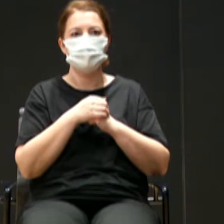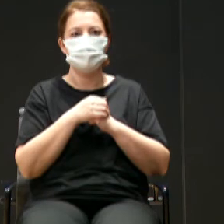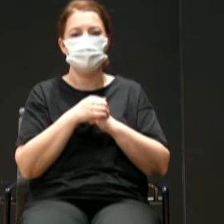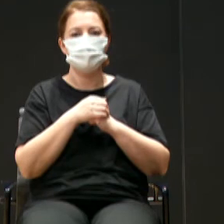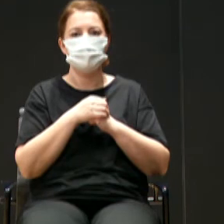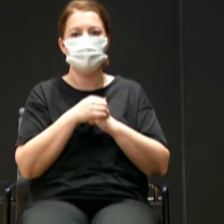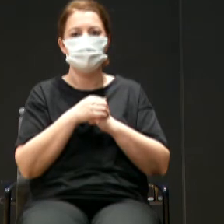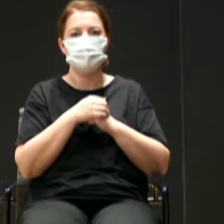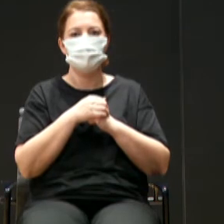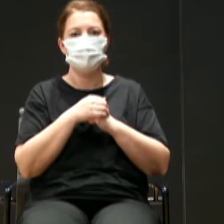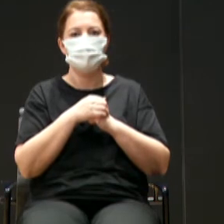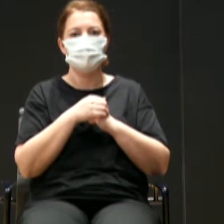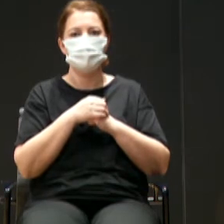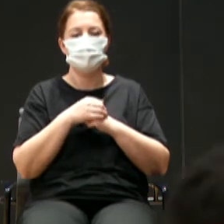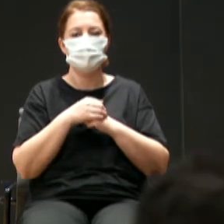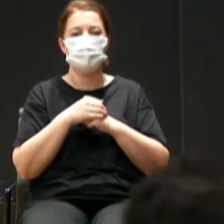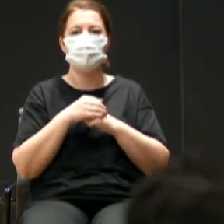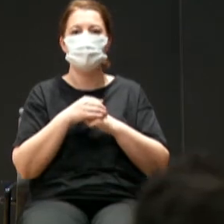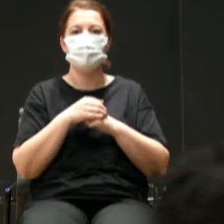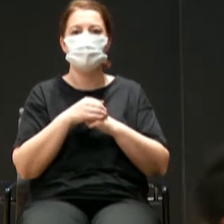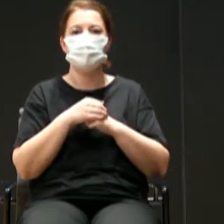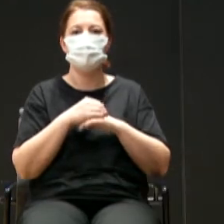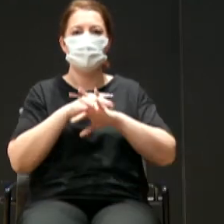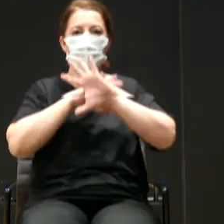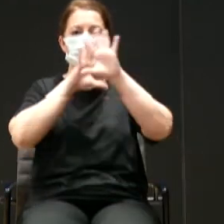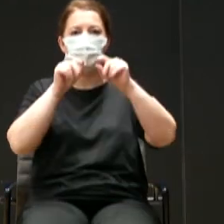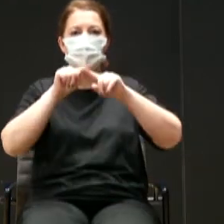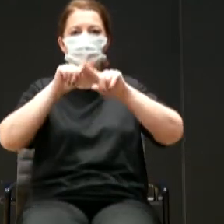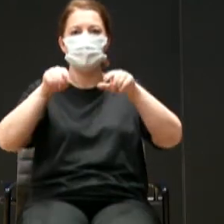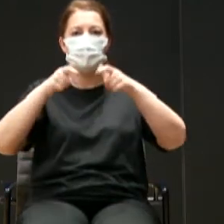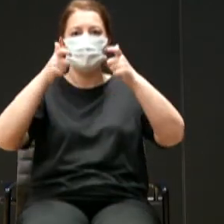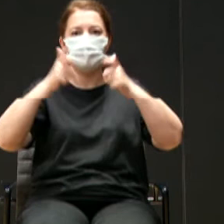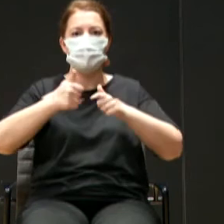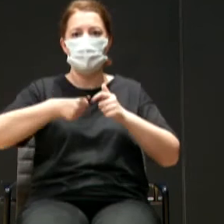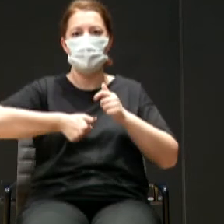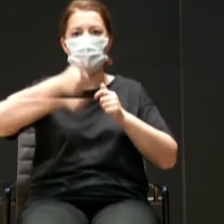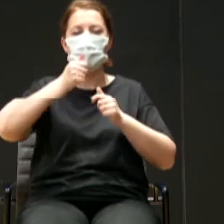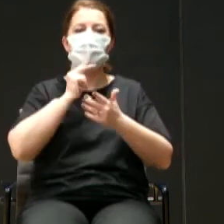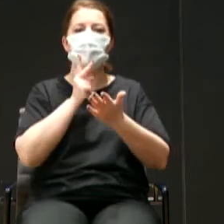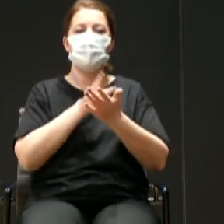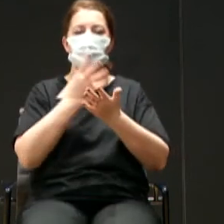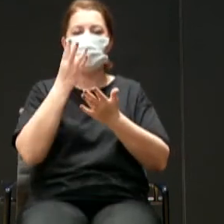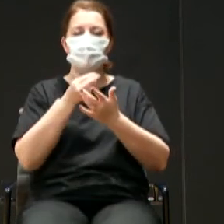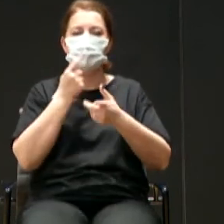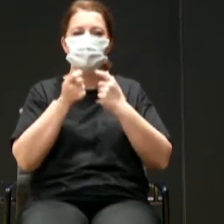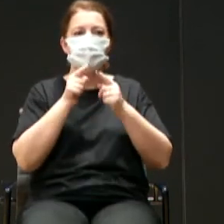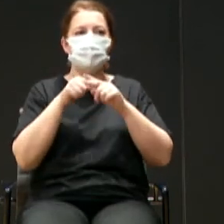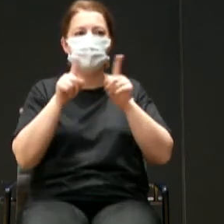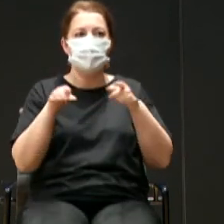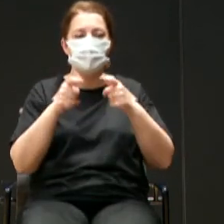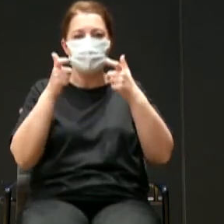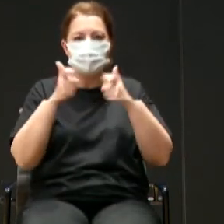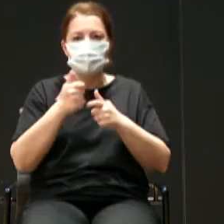evet. Ataşehir Belediyesi'nden geçmez. Hepsi Çevre Şehircilik Bakanlığı kararıyla yapılmış iş ve işlemler. Çevre Şehircilik